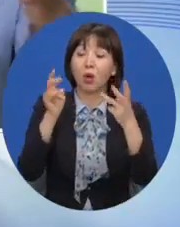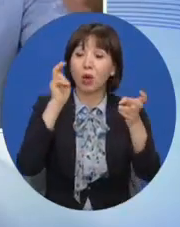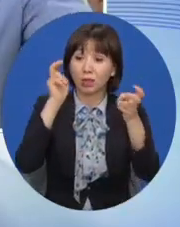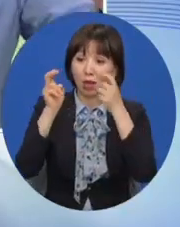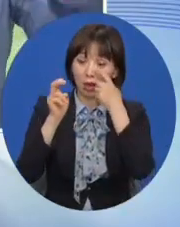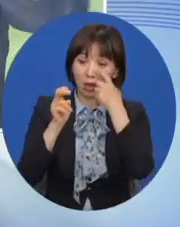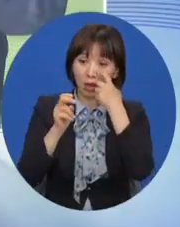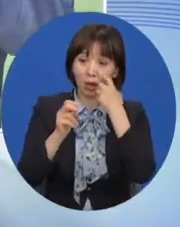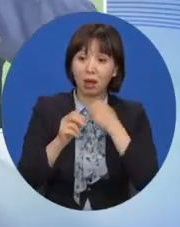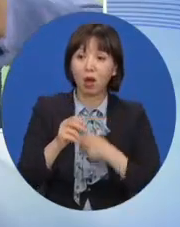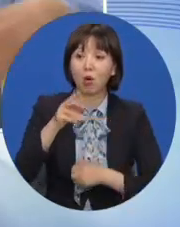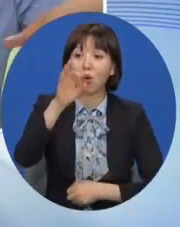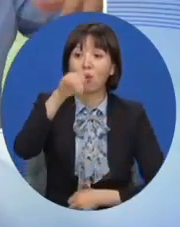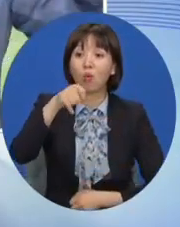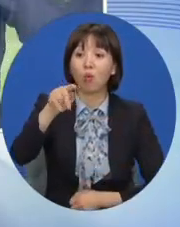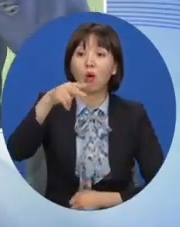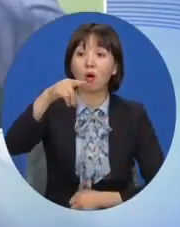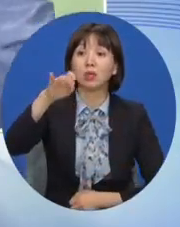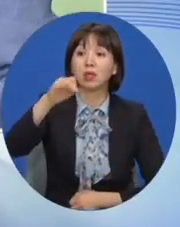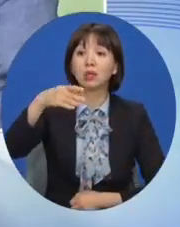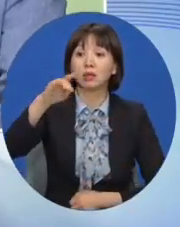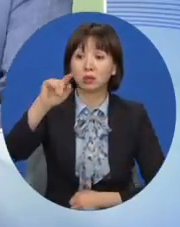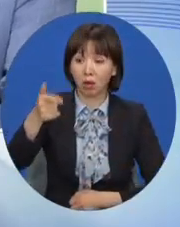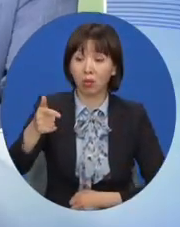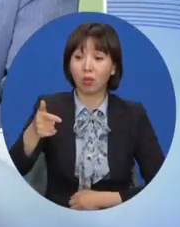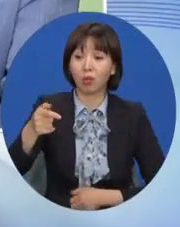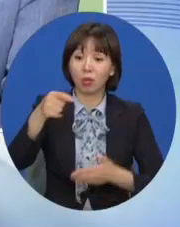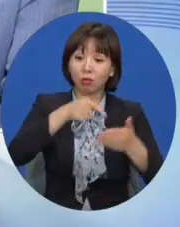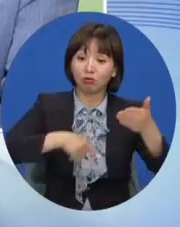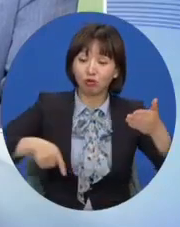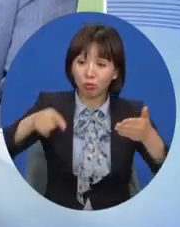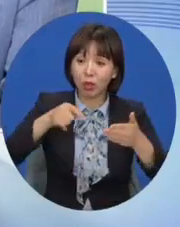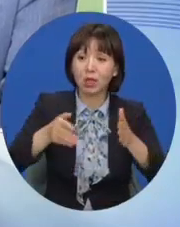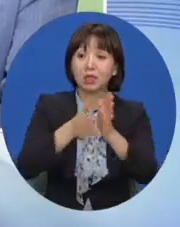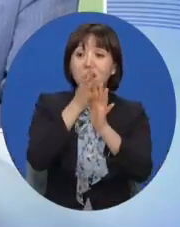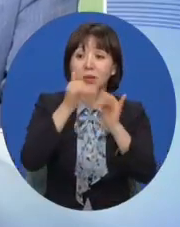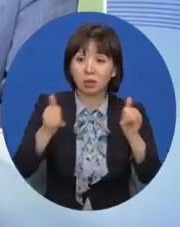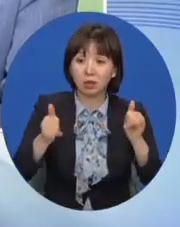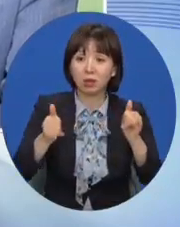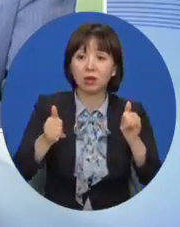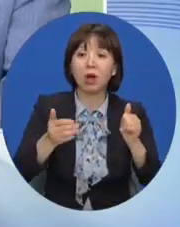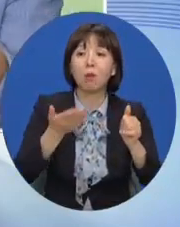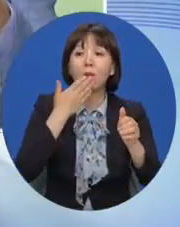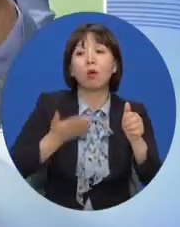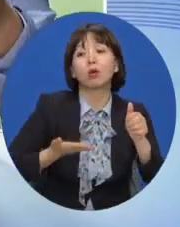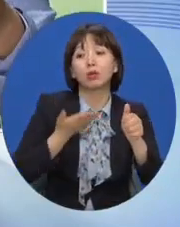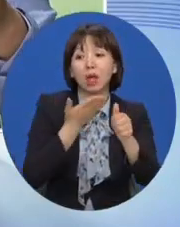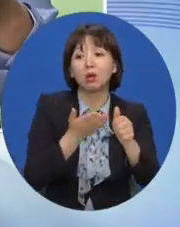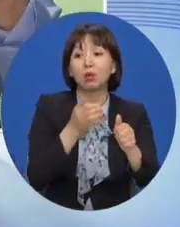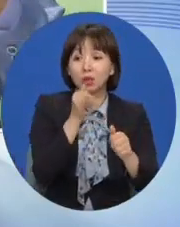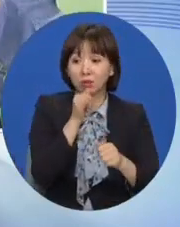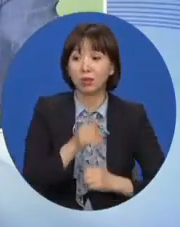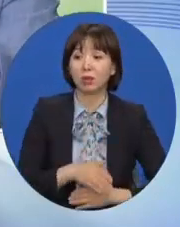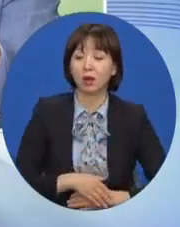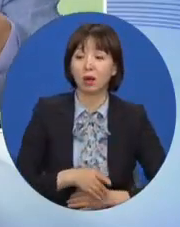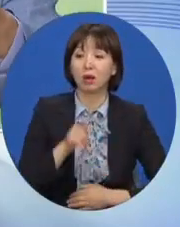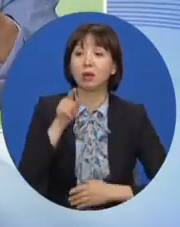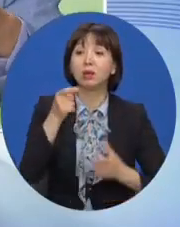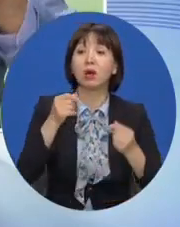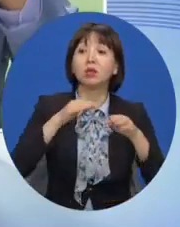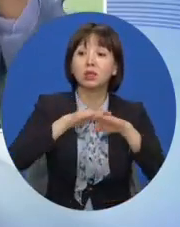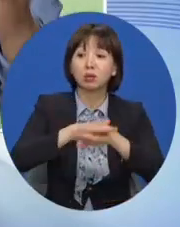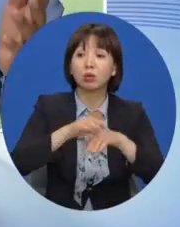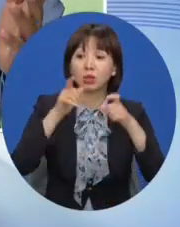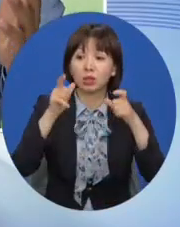그 스테이트 오브 워싱턴 주위에 상당한 시민들과 상당한 주민들을 먹여 살리고 있습니다. 이런 식으로 우리 지역에